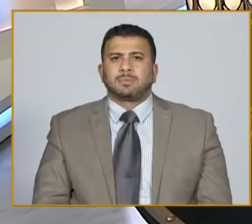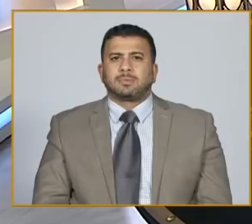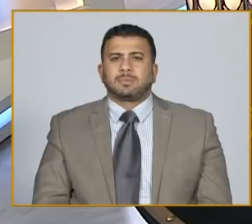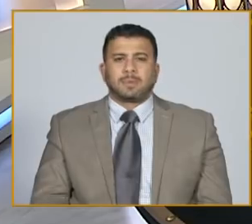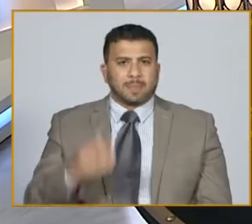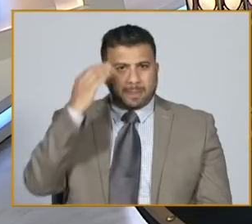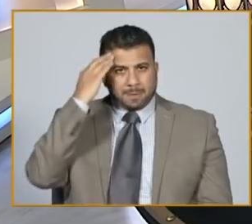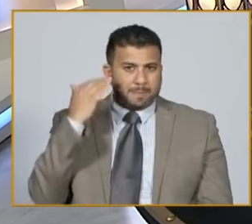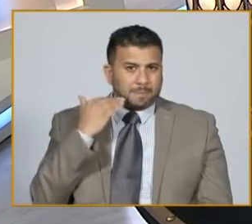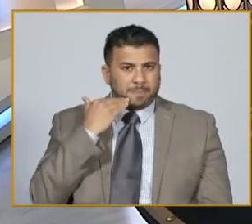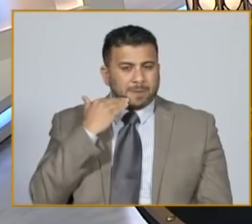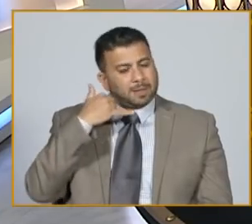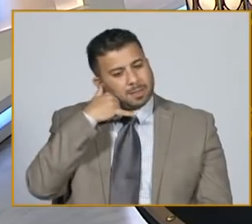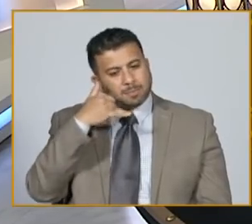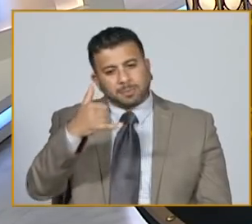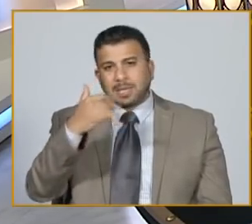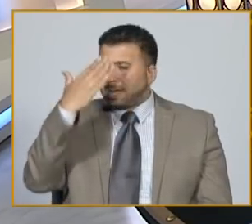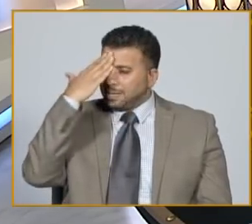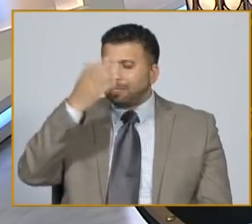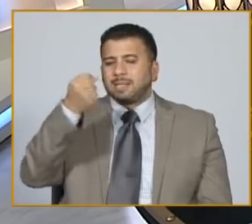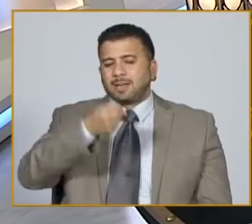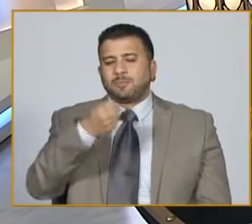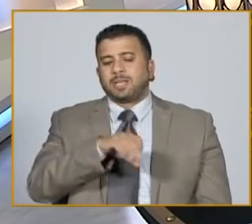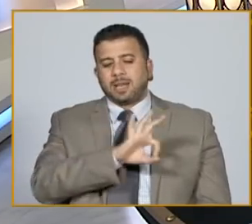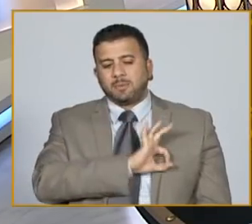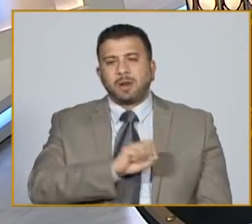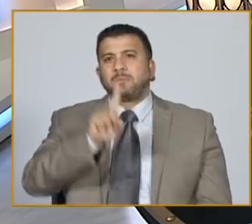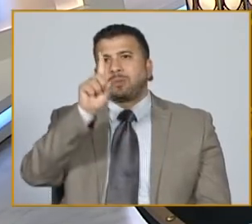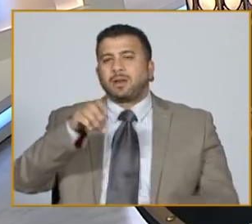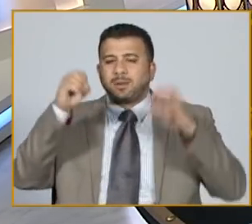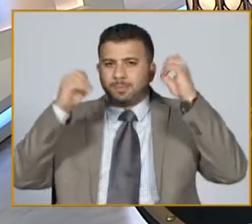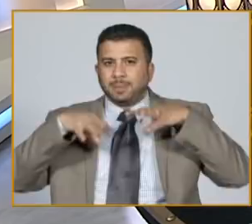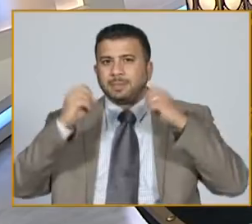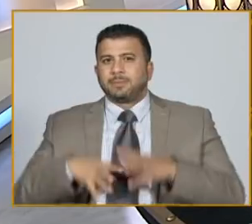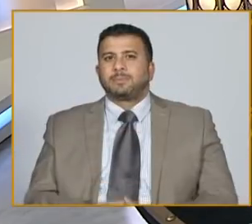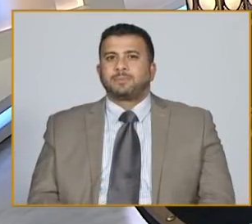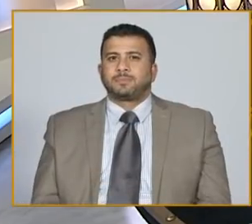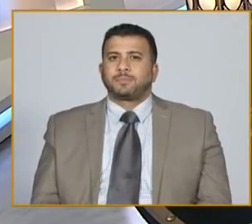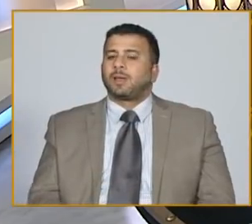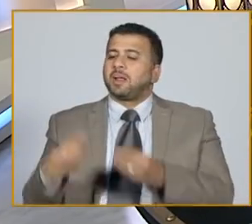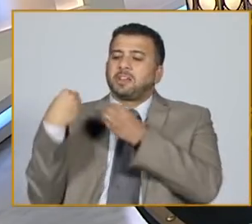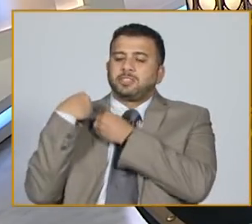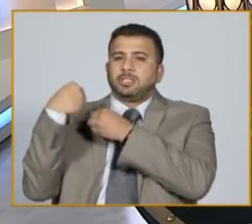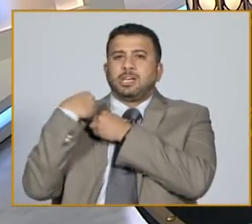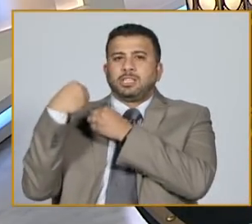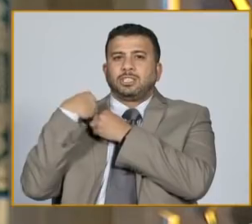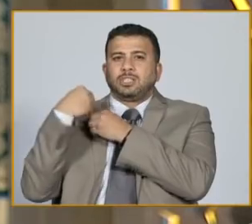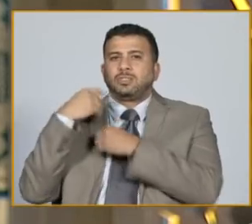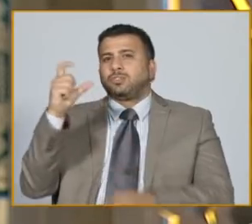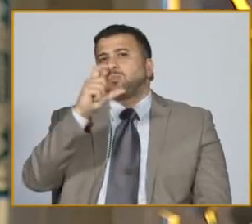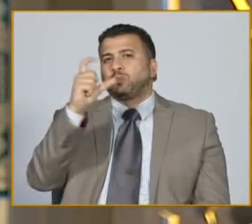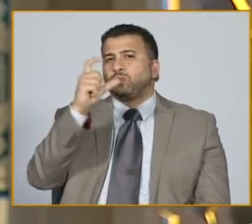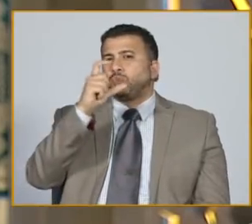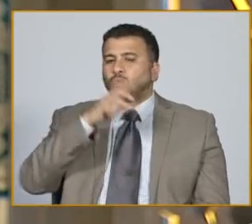أم أحمد. السلام عليكم. وعليكم السلام ورحمة الله وبركاته. جزاكم الله خيرا عن المسلمين